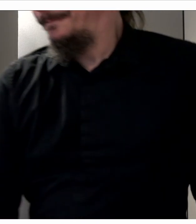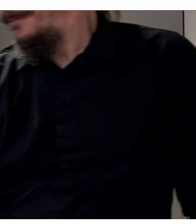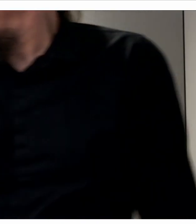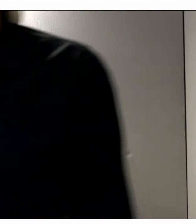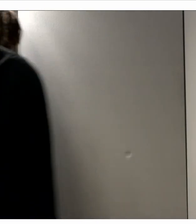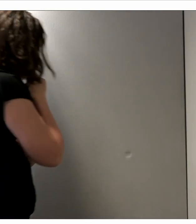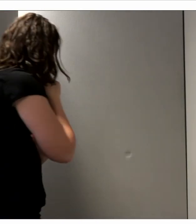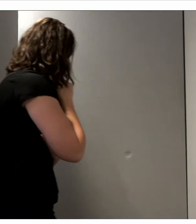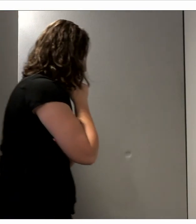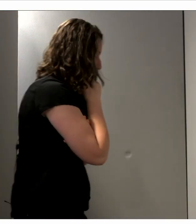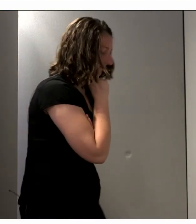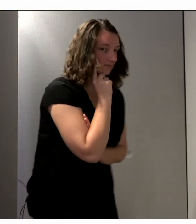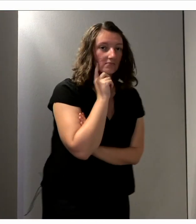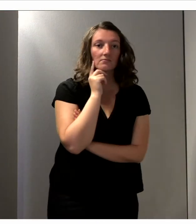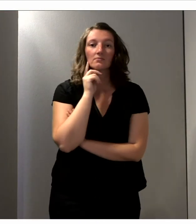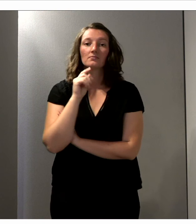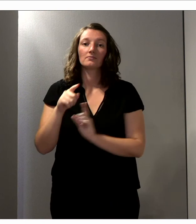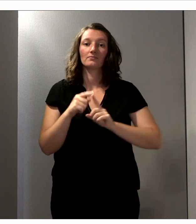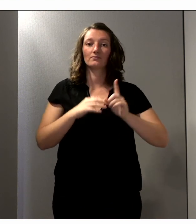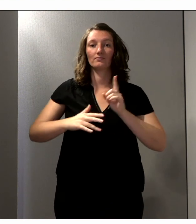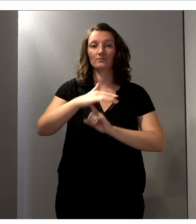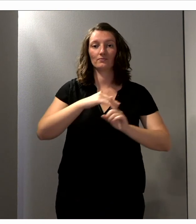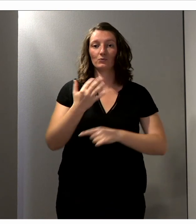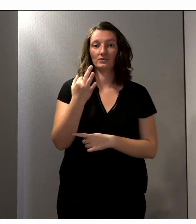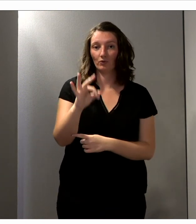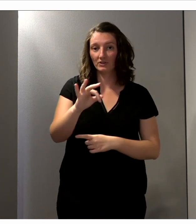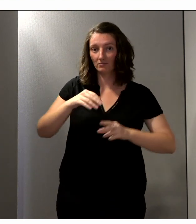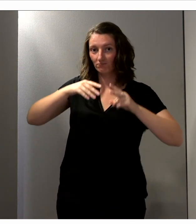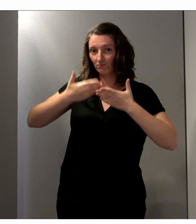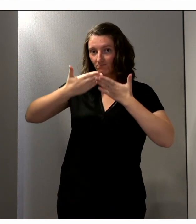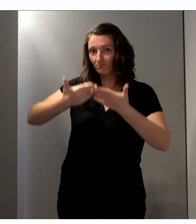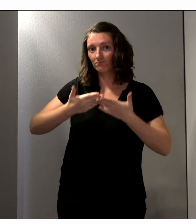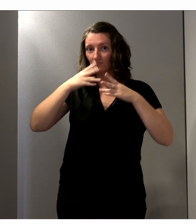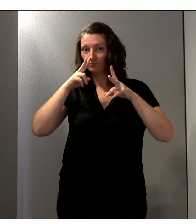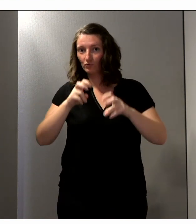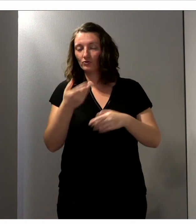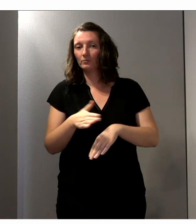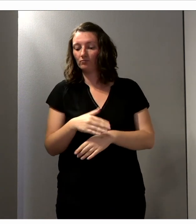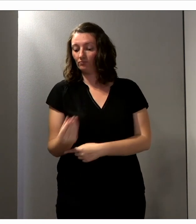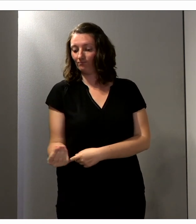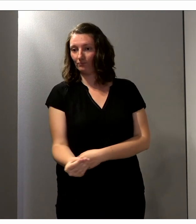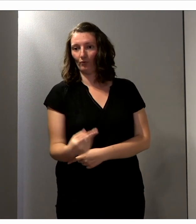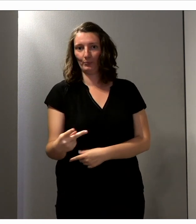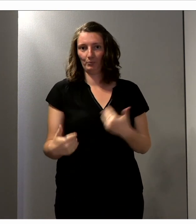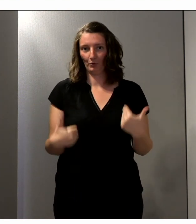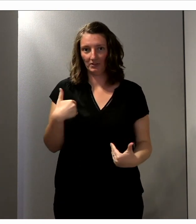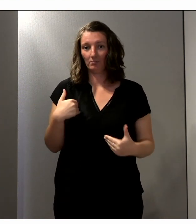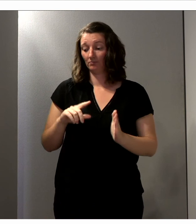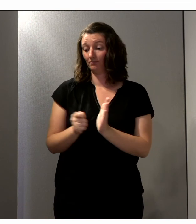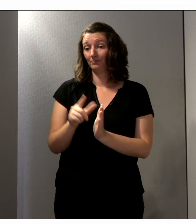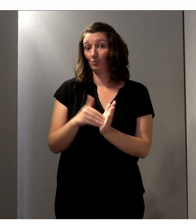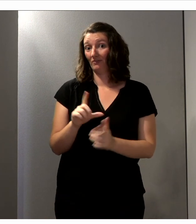et de recherche sur le handicap de l'enfance, notamment à son congrès 2020, et puis en tant